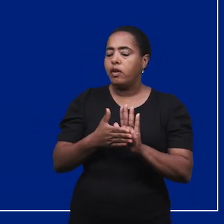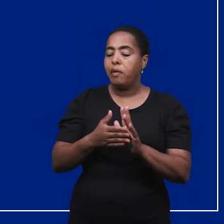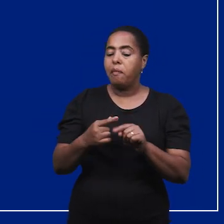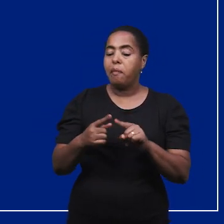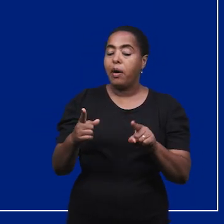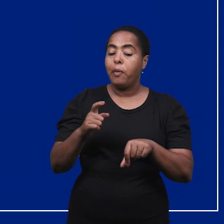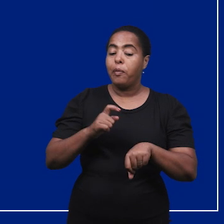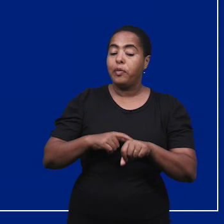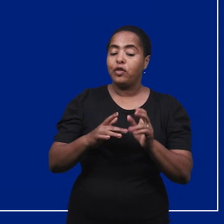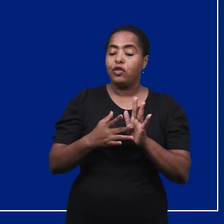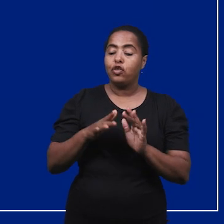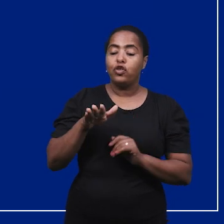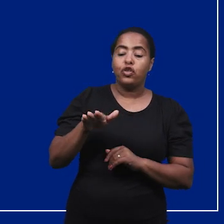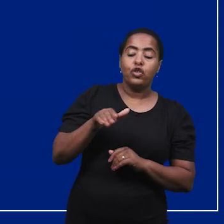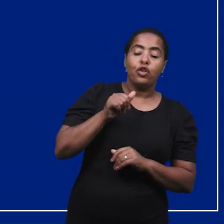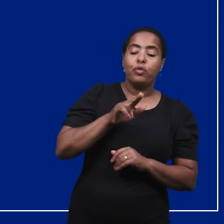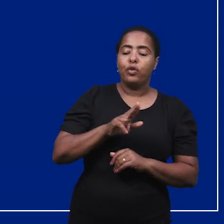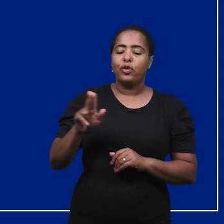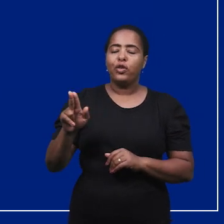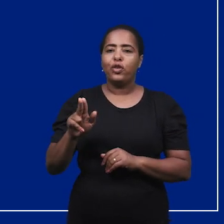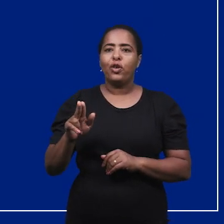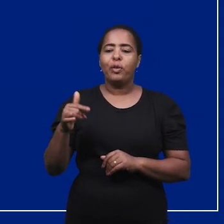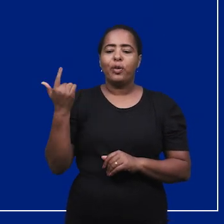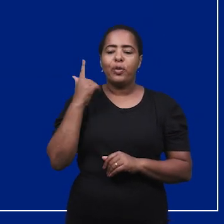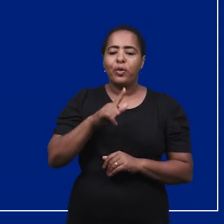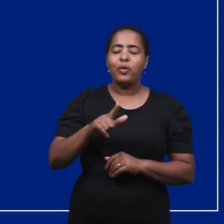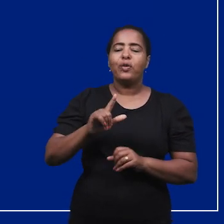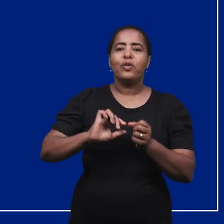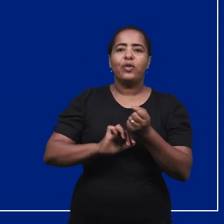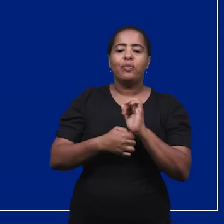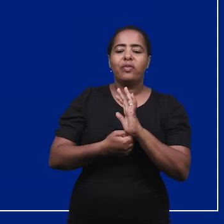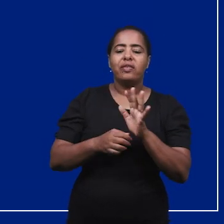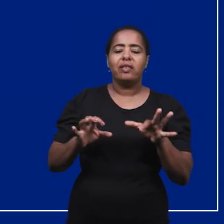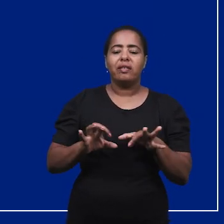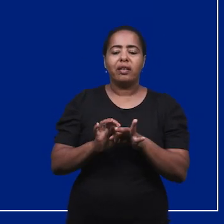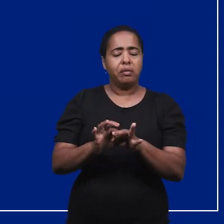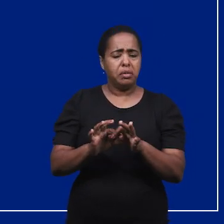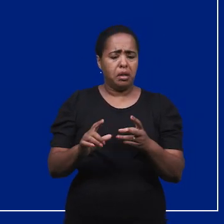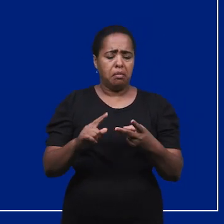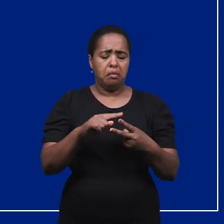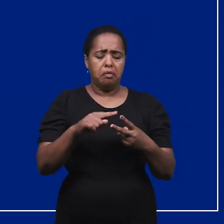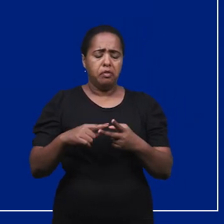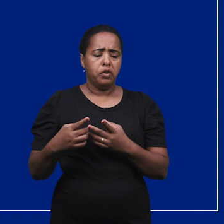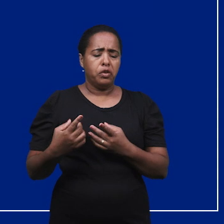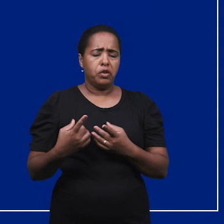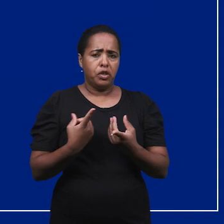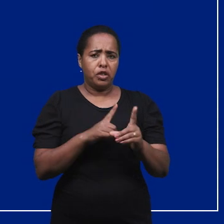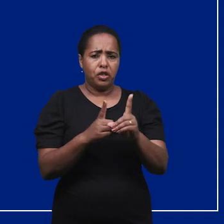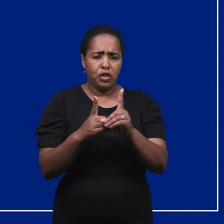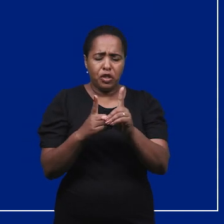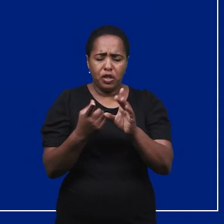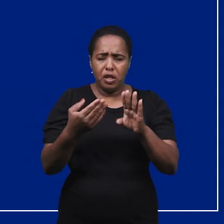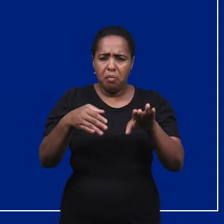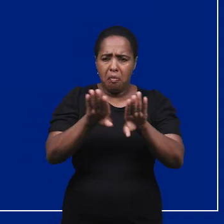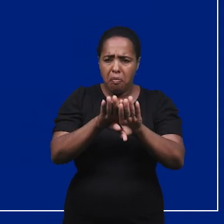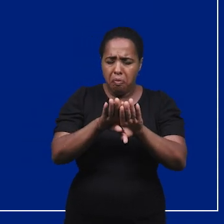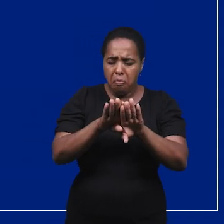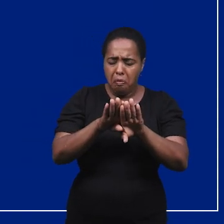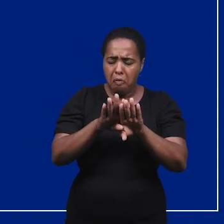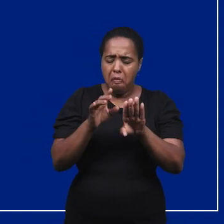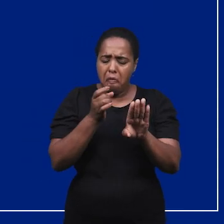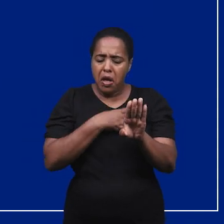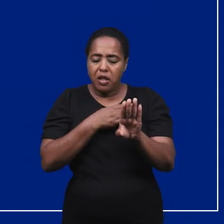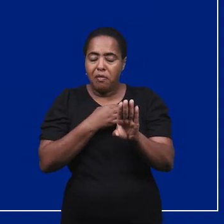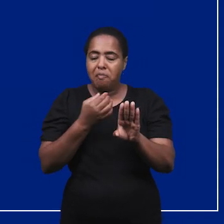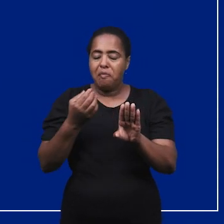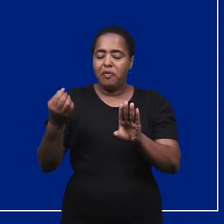Mais les disciples, ils avaient peur avec les portes fermées, mais à se révéler à eux, le Seigneur Jésus